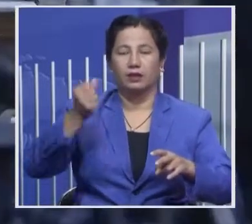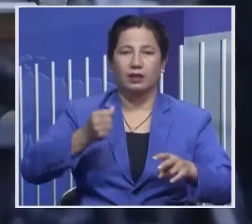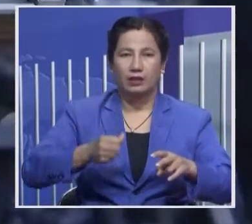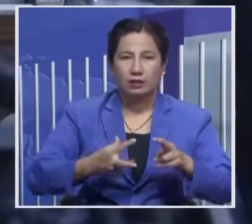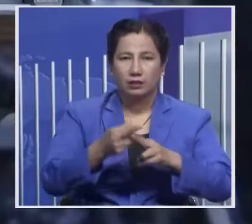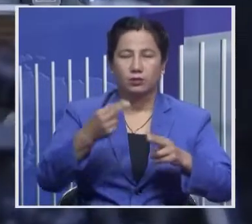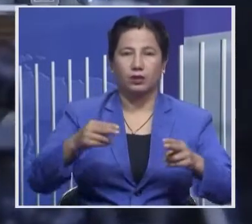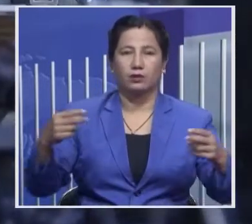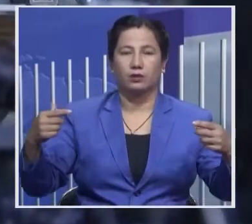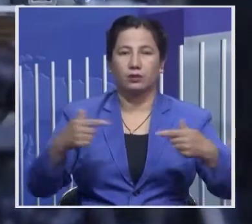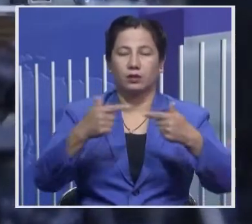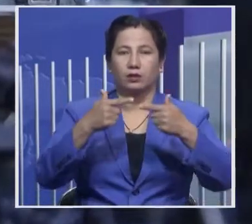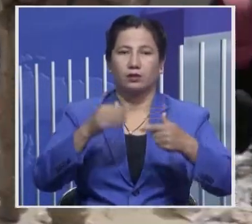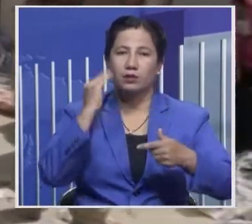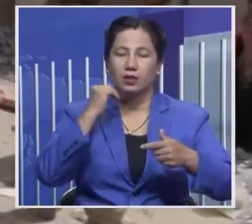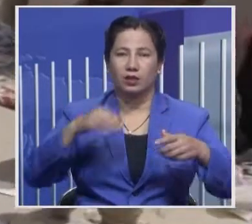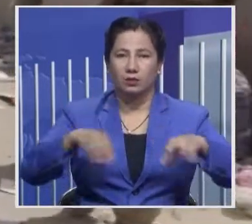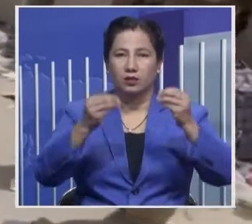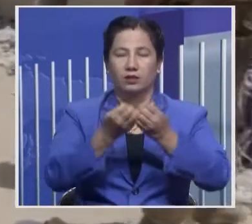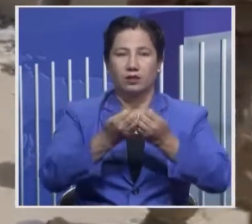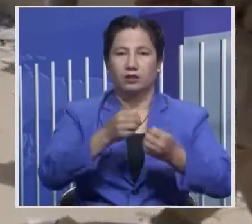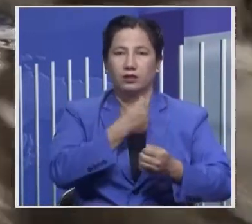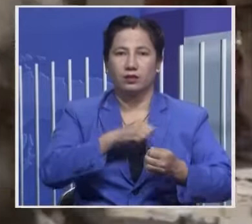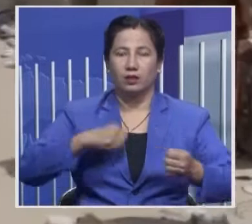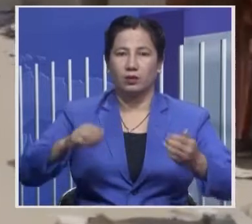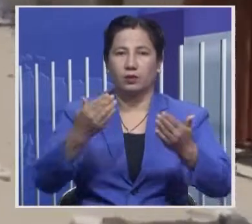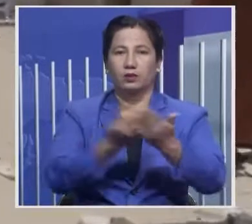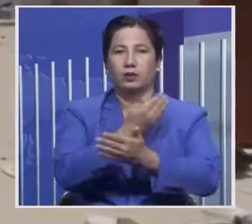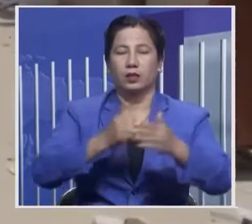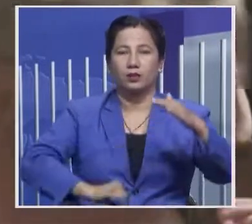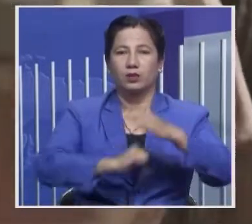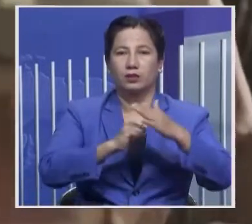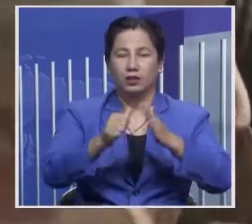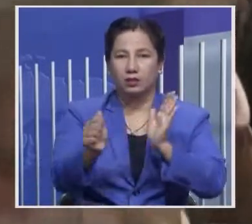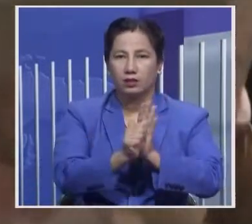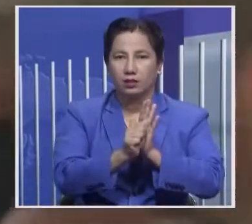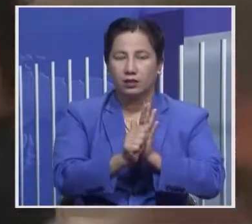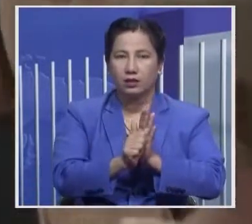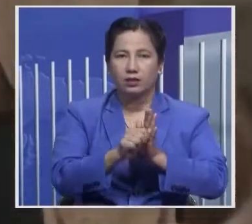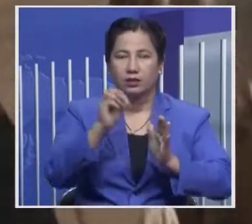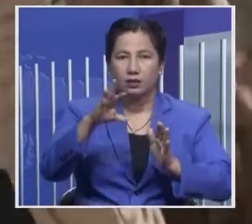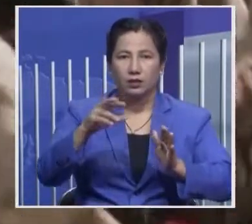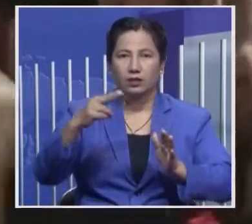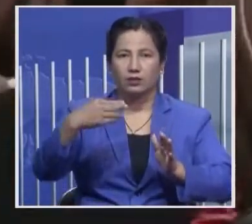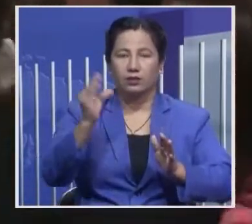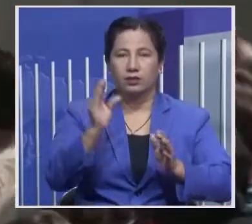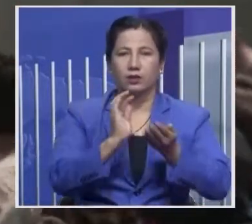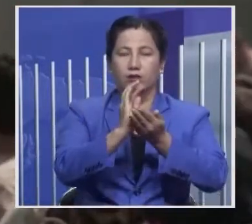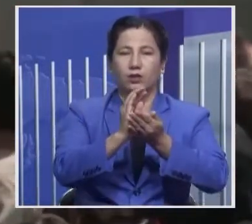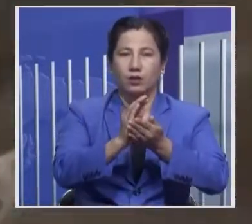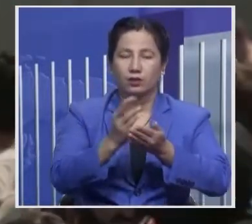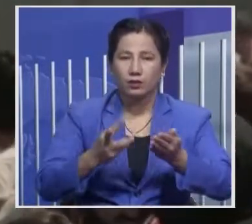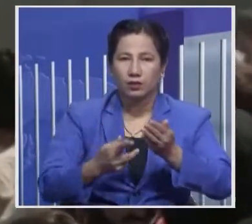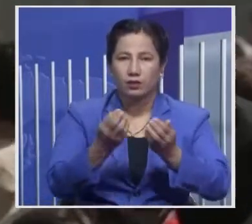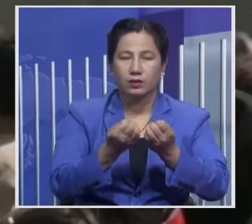भएको विरोधमा महिलाहरूले प्रदर्शन गरिरहेका छन्। तालिबान सत्तामा पुगेपछि यसअघि दात्री निकाय दिँदै आएको ऋण तथा सहयोग पनि कटौती